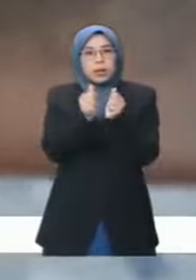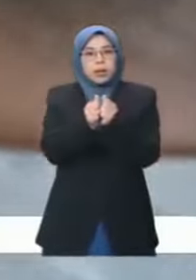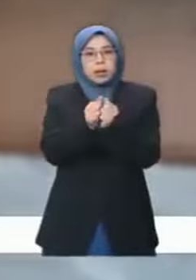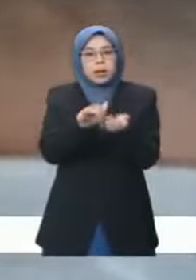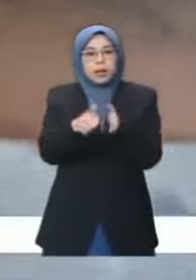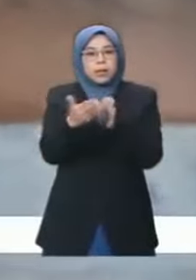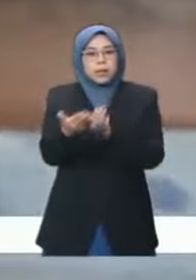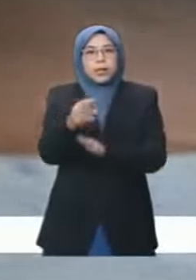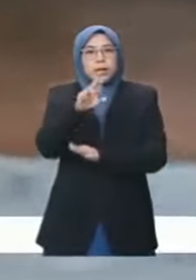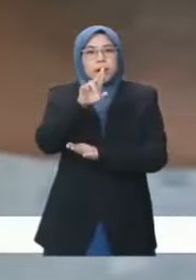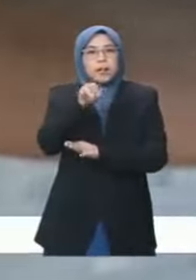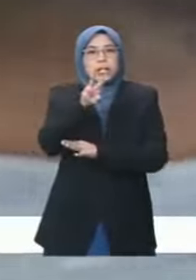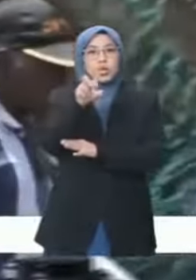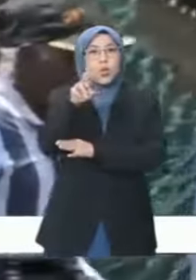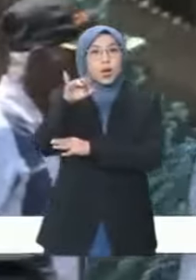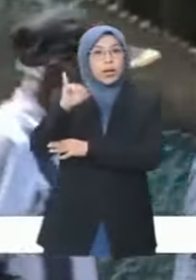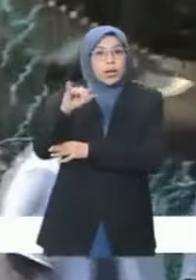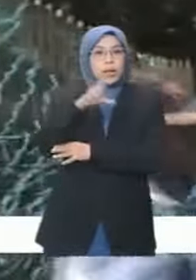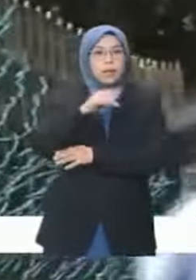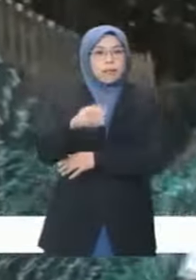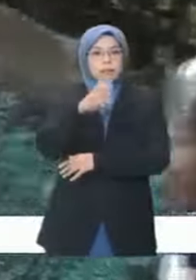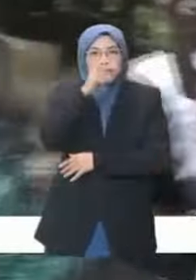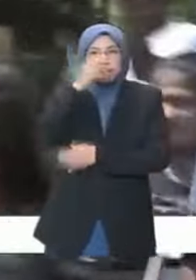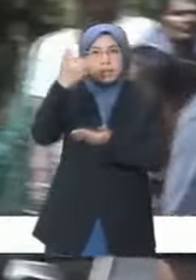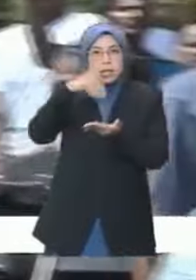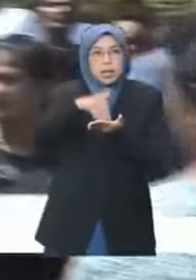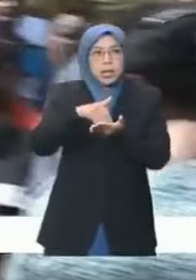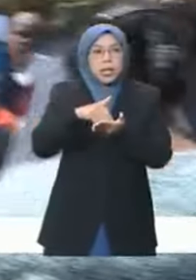kematian Rajeswari dan menegaskan bahawa